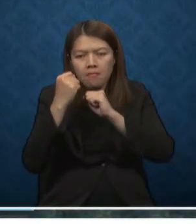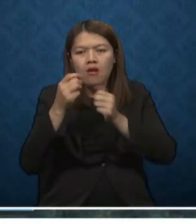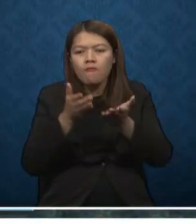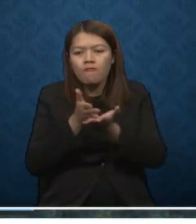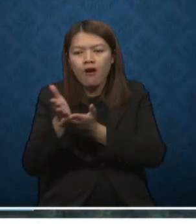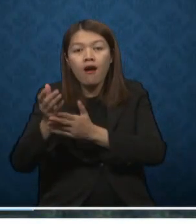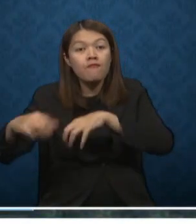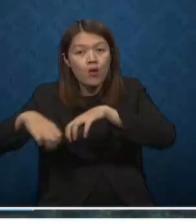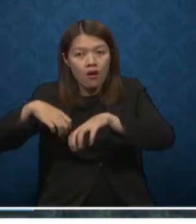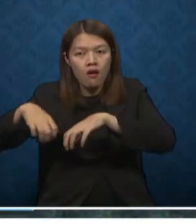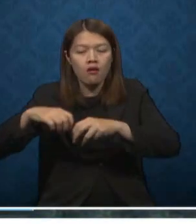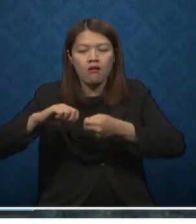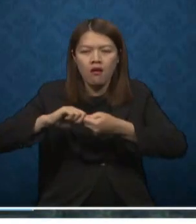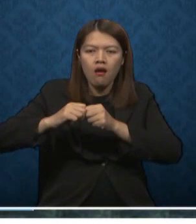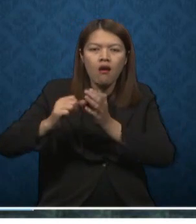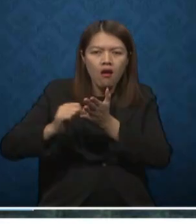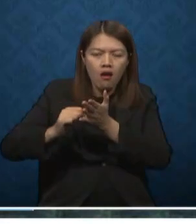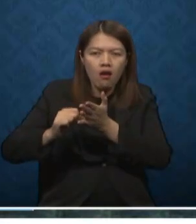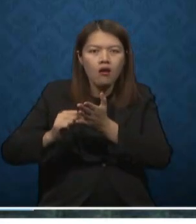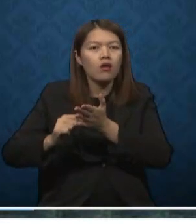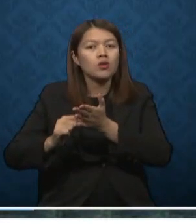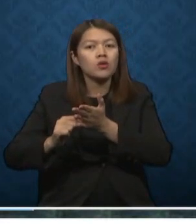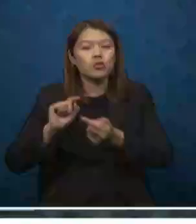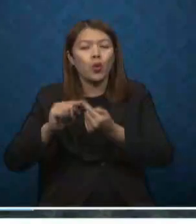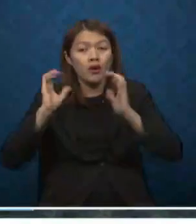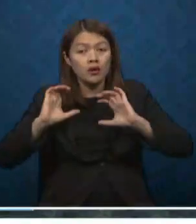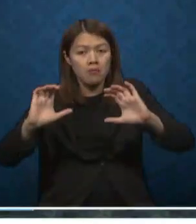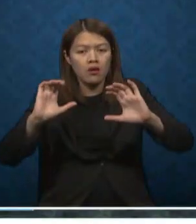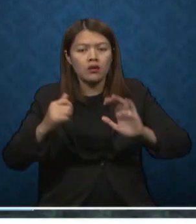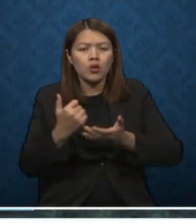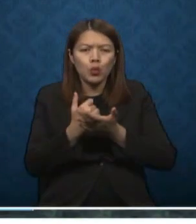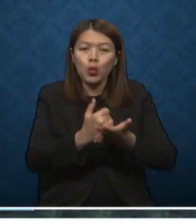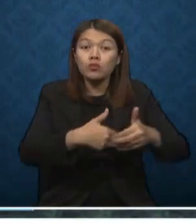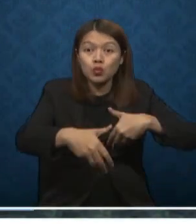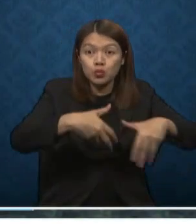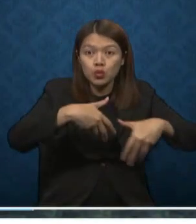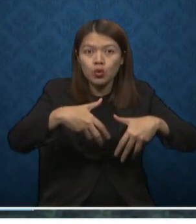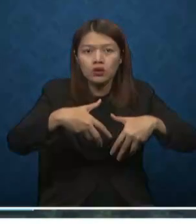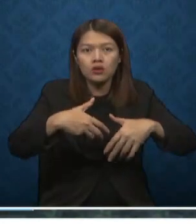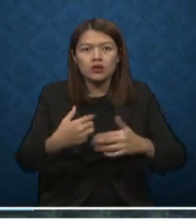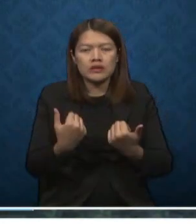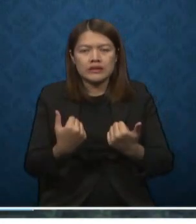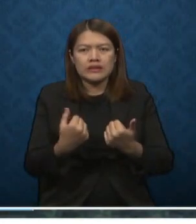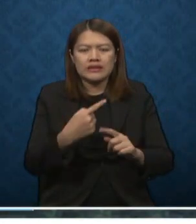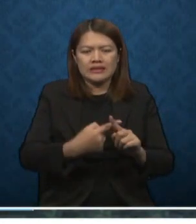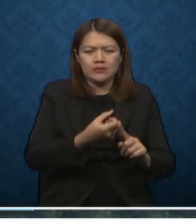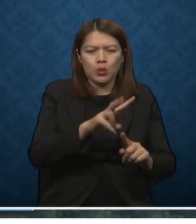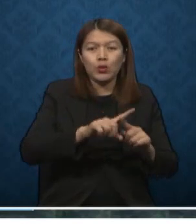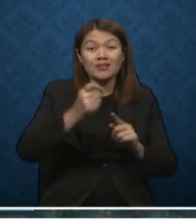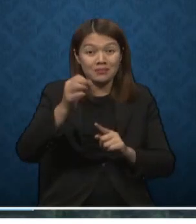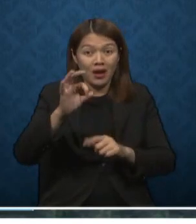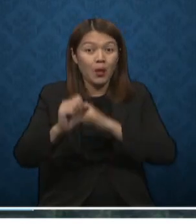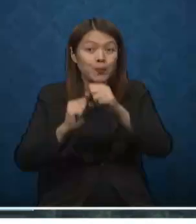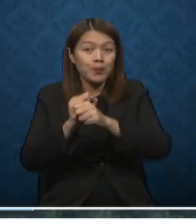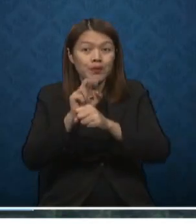นั้นแก้ไขปัญหาความเดือดร้อนต่อประชาชนสุดท้ายวันที่19ธันวาคม